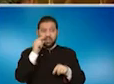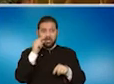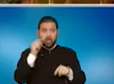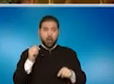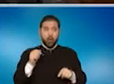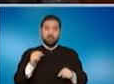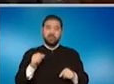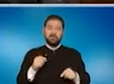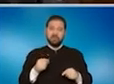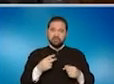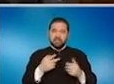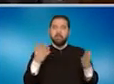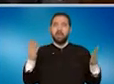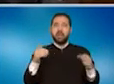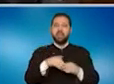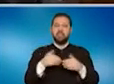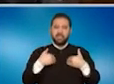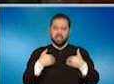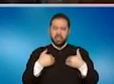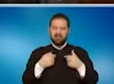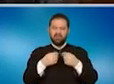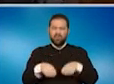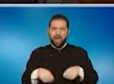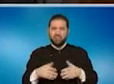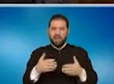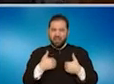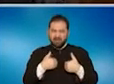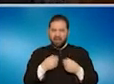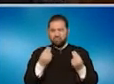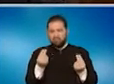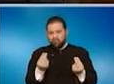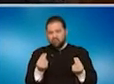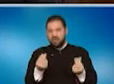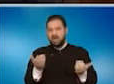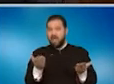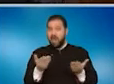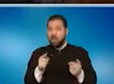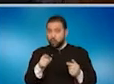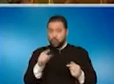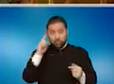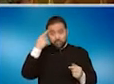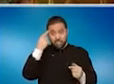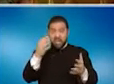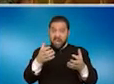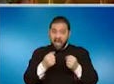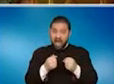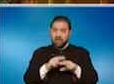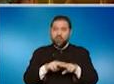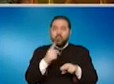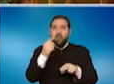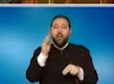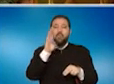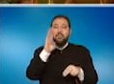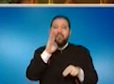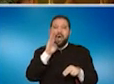deodată îți apar în tine toate ale tale bune pe care tu știi că le porți. Exact ca o mamă